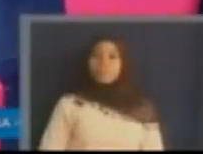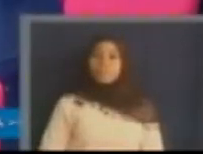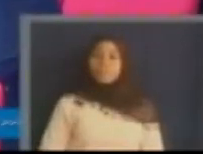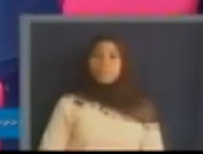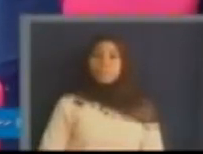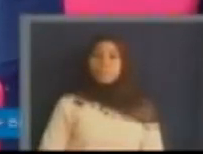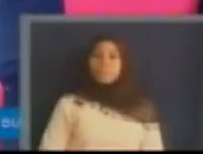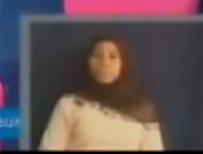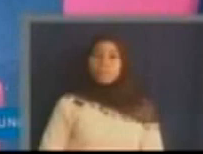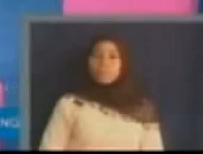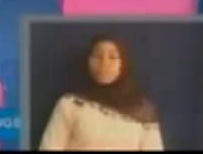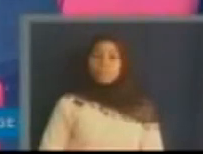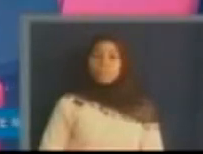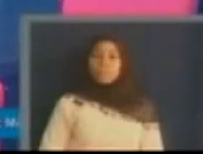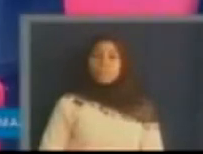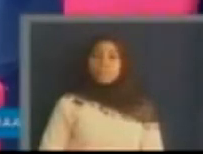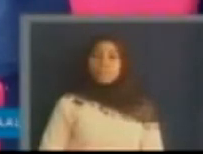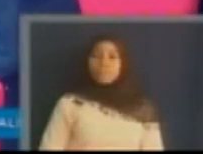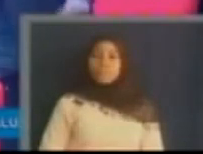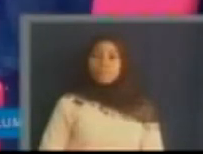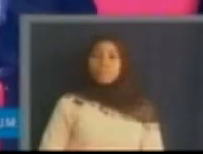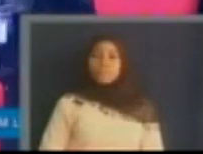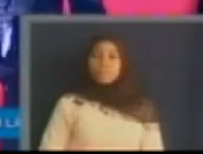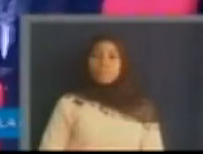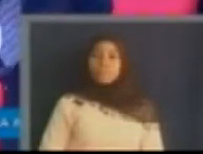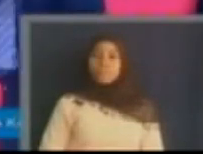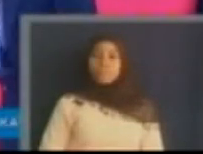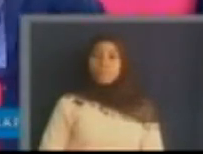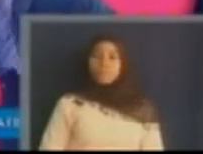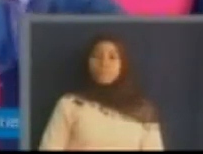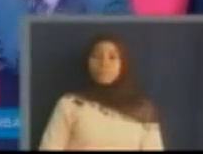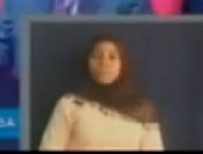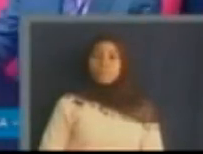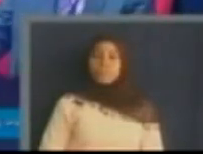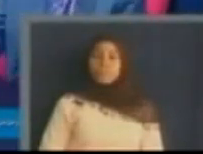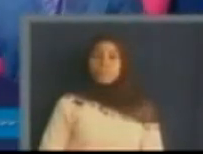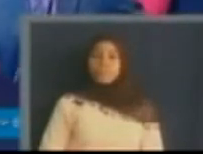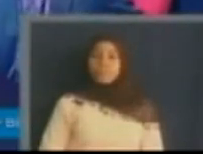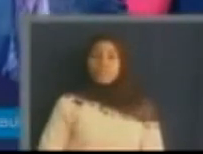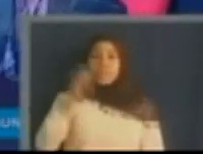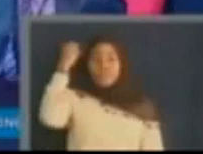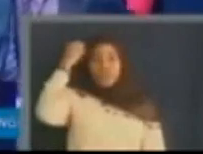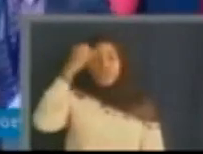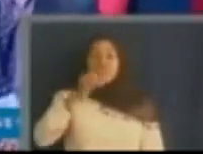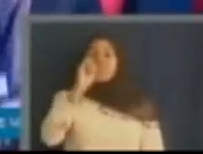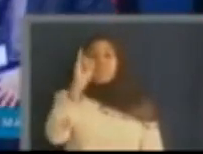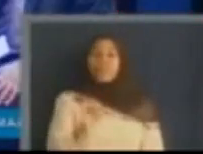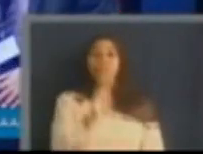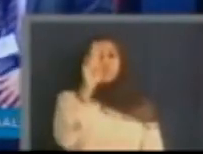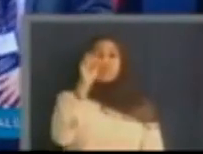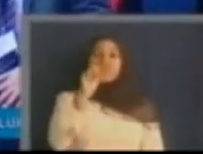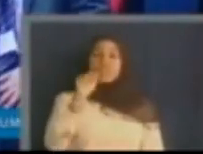wanataka kulazimisha mambo tu, basi fanya mwenyekiti. Mheshimiwa Jusa, nitakupa nafasi. Mwenyekiti akisimama, naomba ukae.